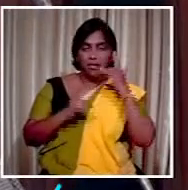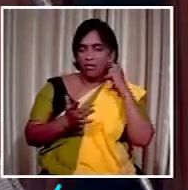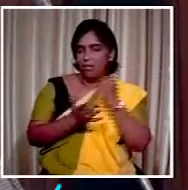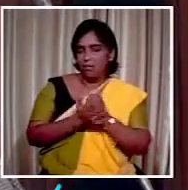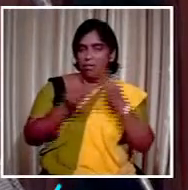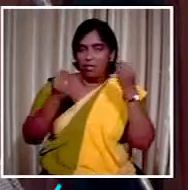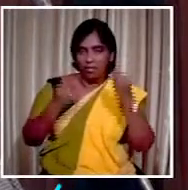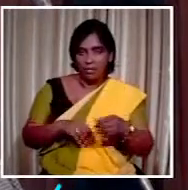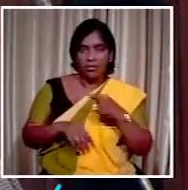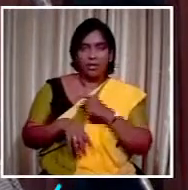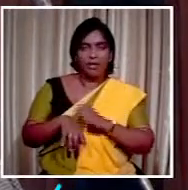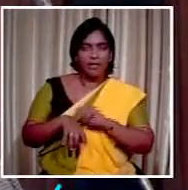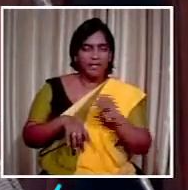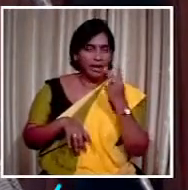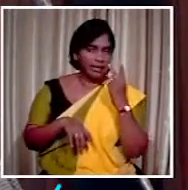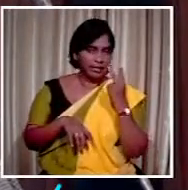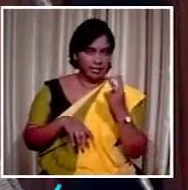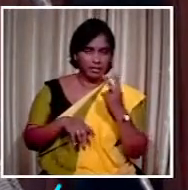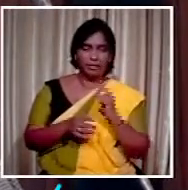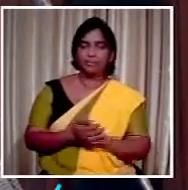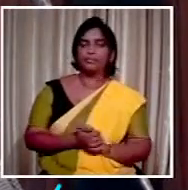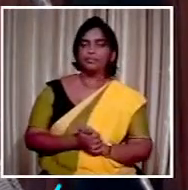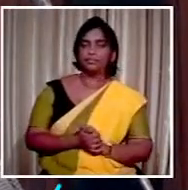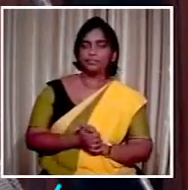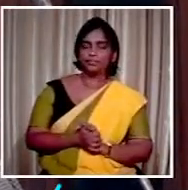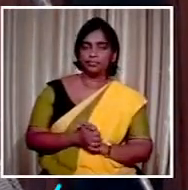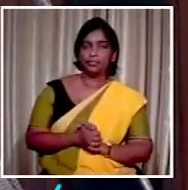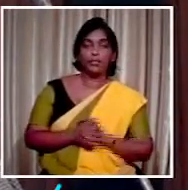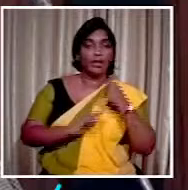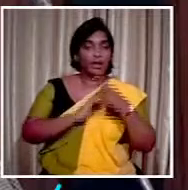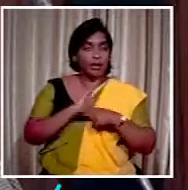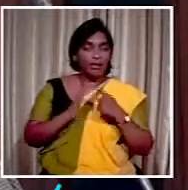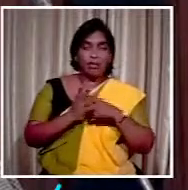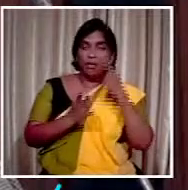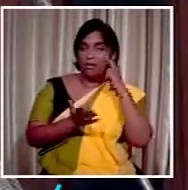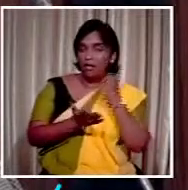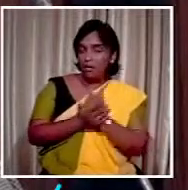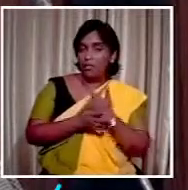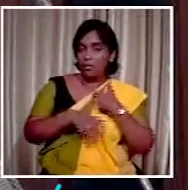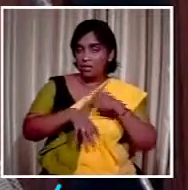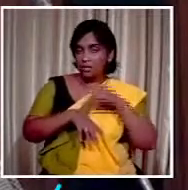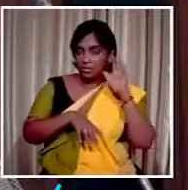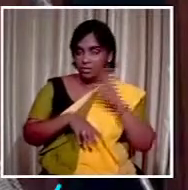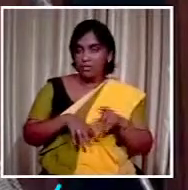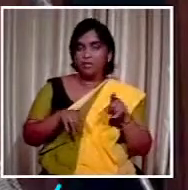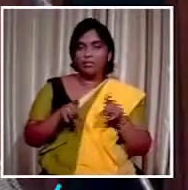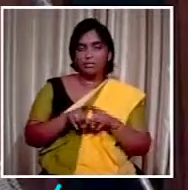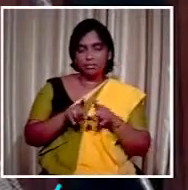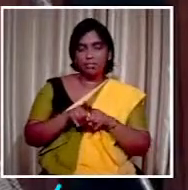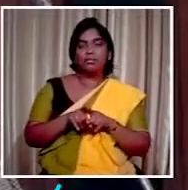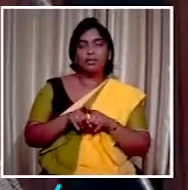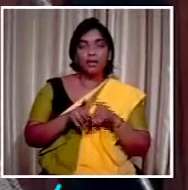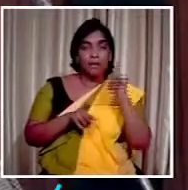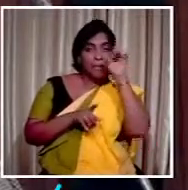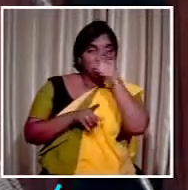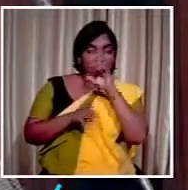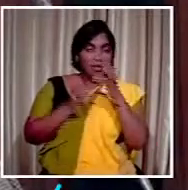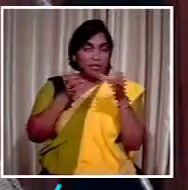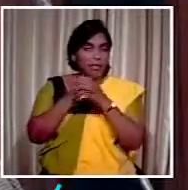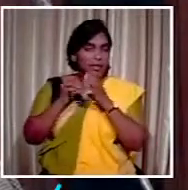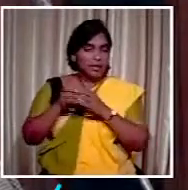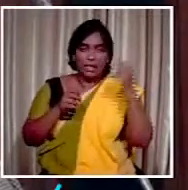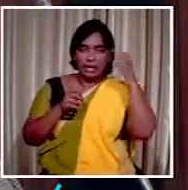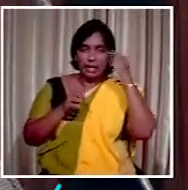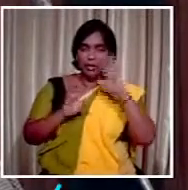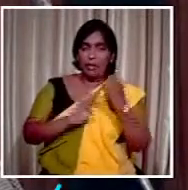වෙලාවේ කර්මන්තිතුමතා මිනිත්තු දෙකක කාලයක් තියෙනවා. හොඳයි. රටක් අමාරුවේ වැටිච්ච වෙලාවේ පක්ෂපාත ගැන හිතලා